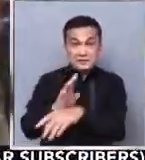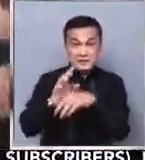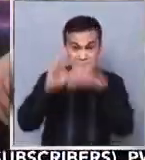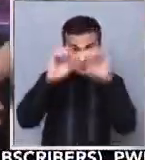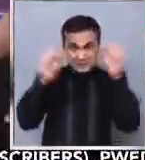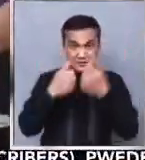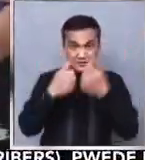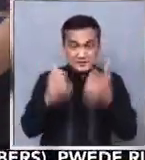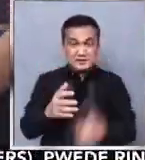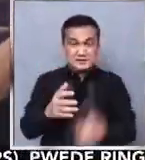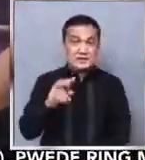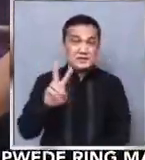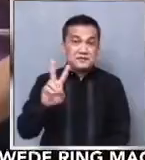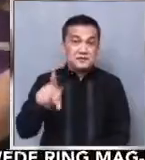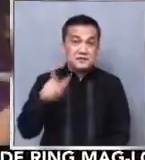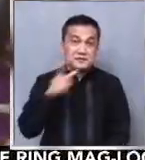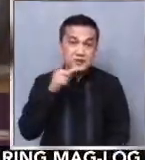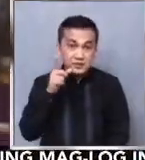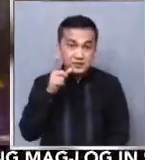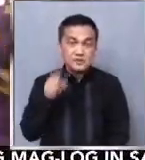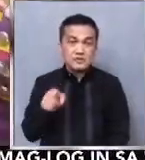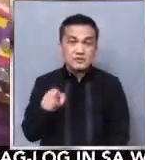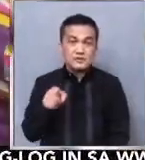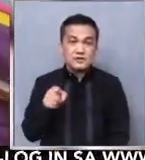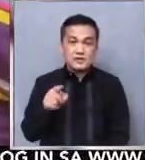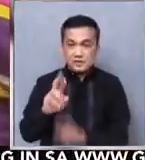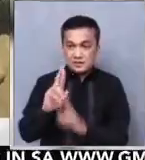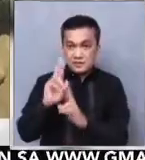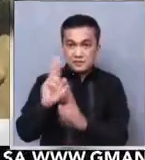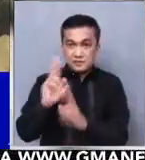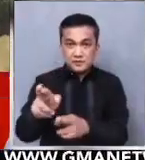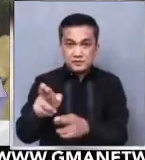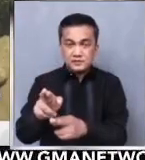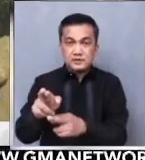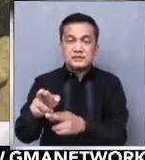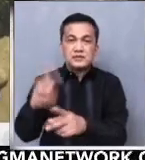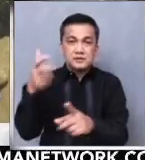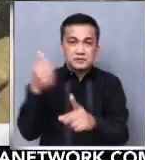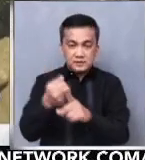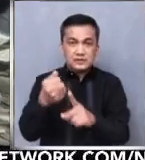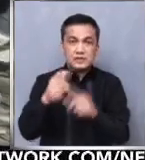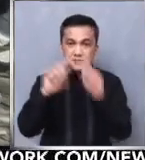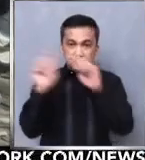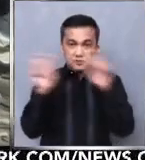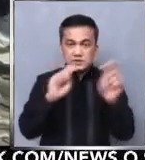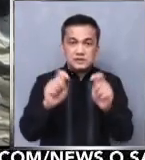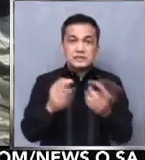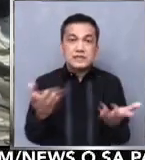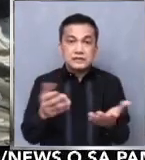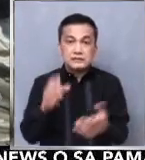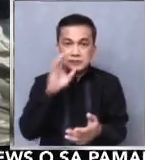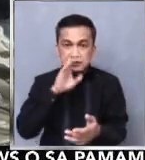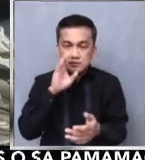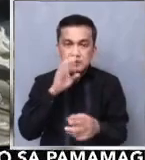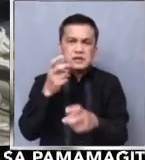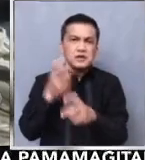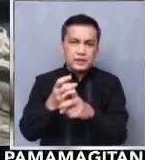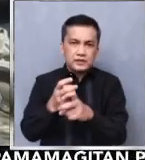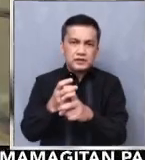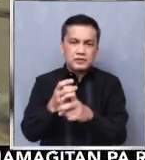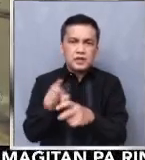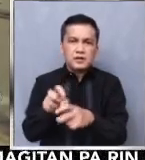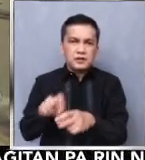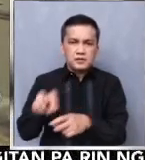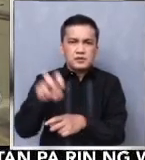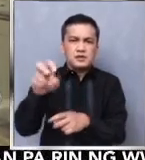Lenny Robredo sa pagresponde sa mga naapektuhan ng bagyong Odette sa Cebu. Mahirap daw ang pagbiyahe sa dami ng kasadang halos hindi